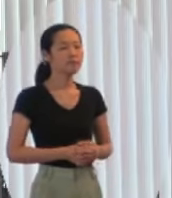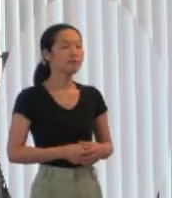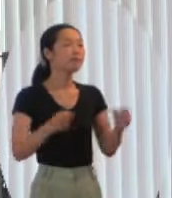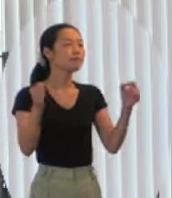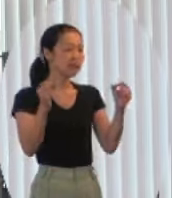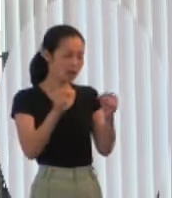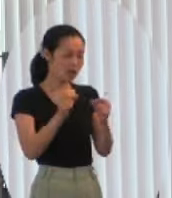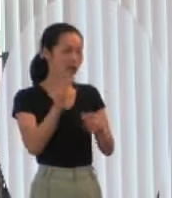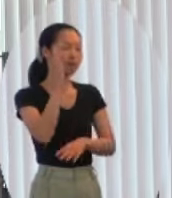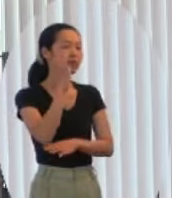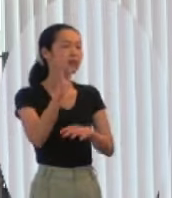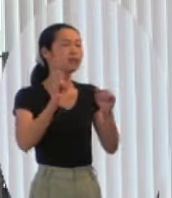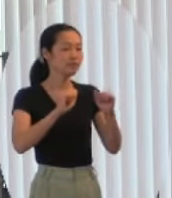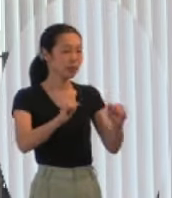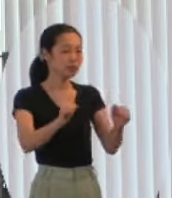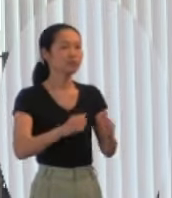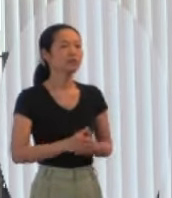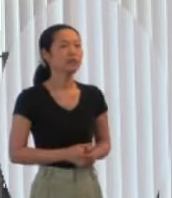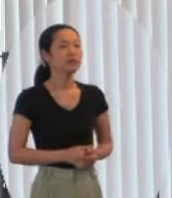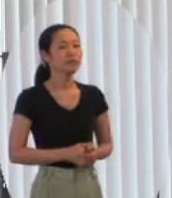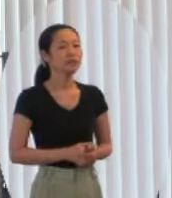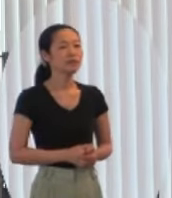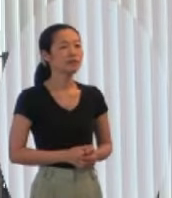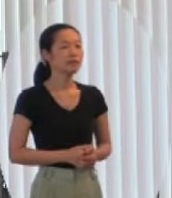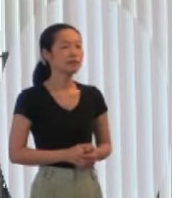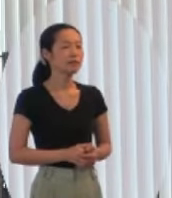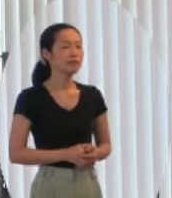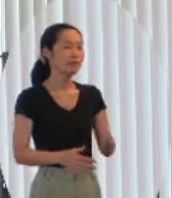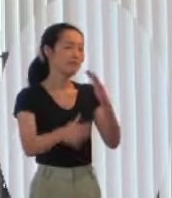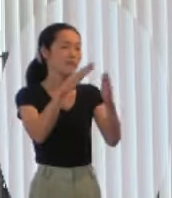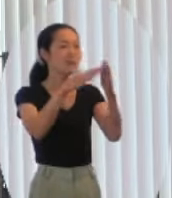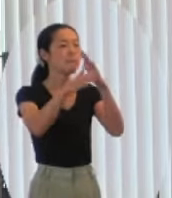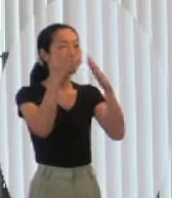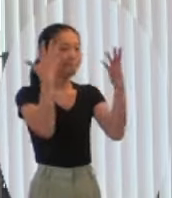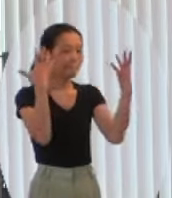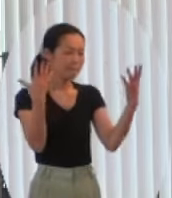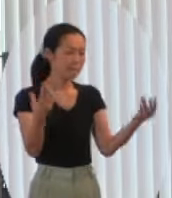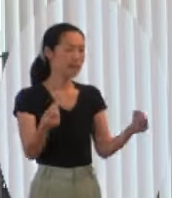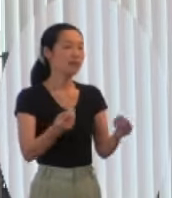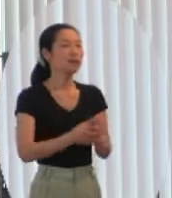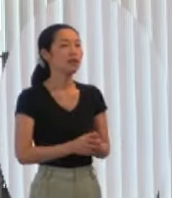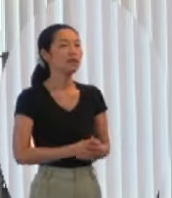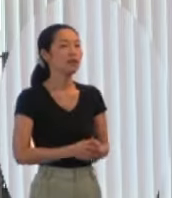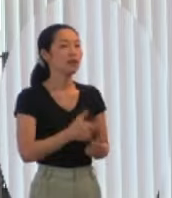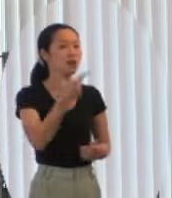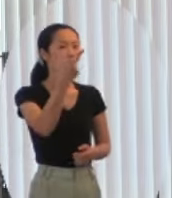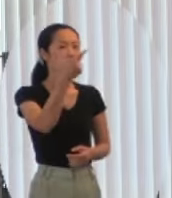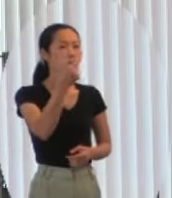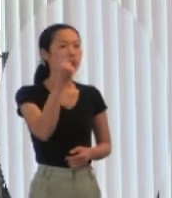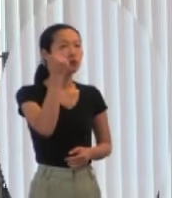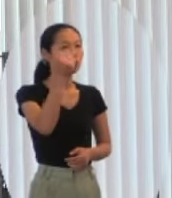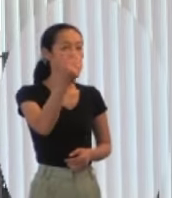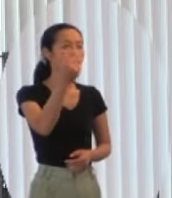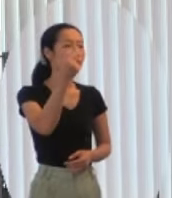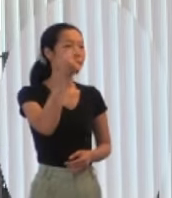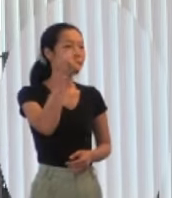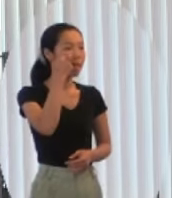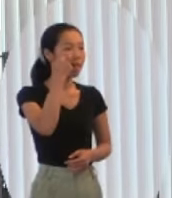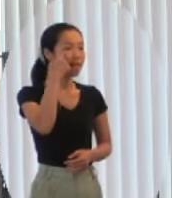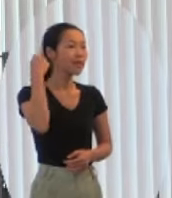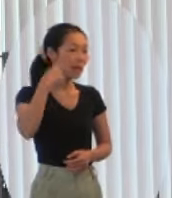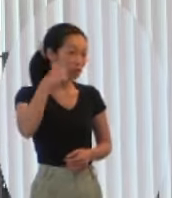います。敗戦から69年目の夏、被爆から69年目の夏、来年は70